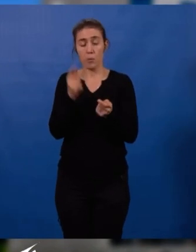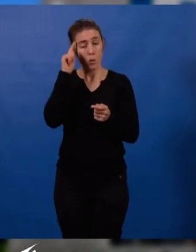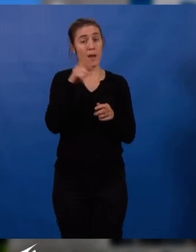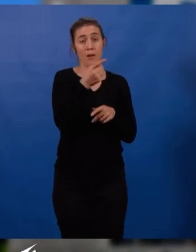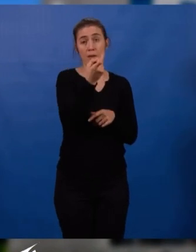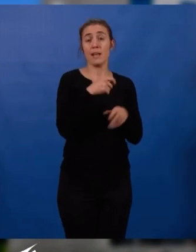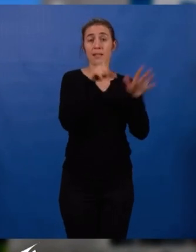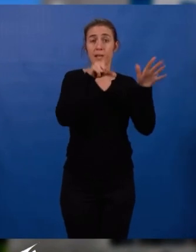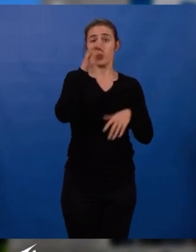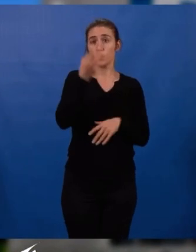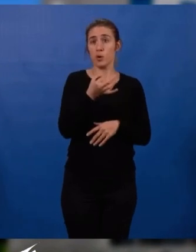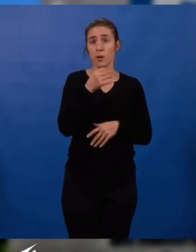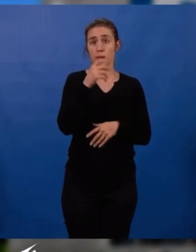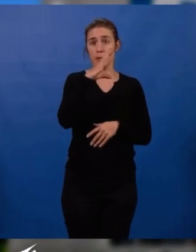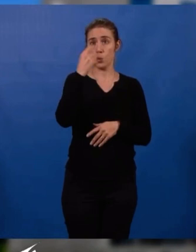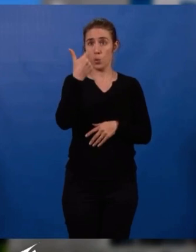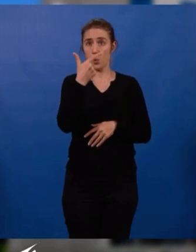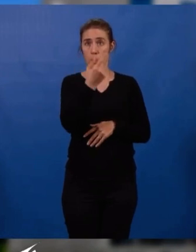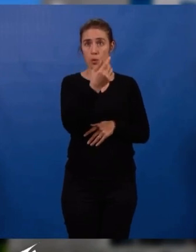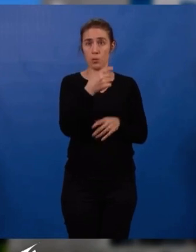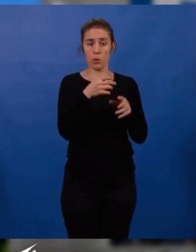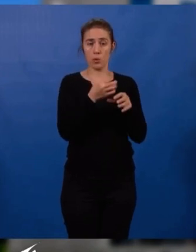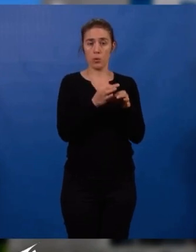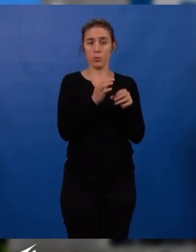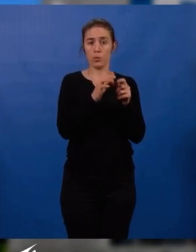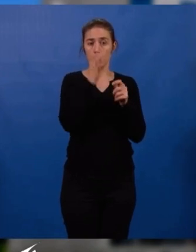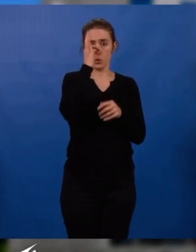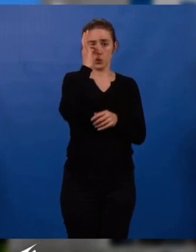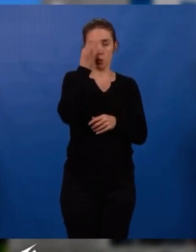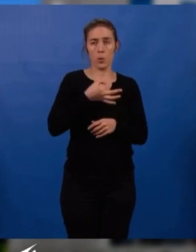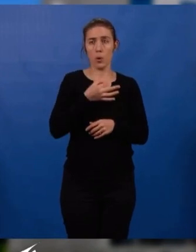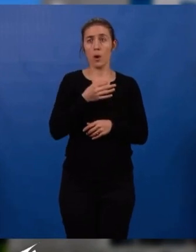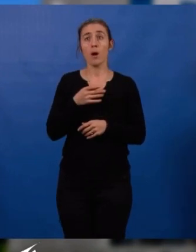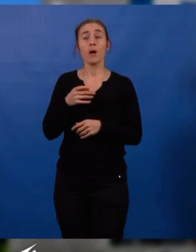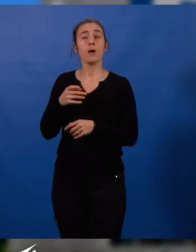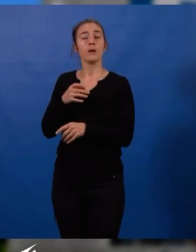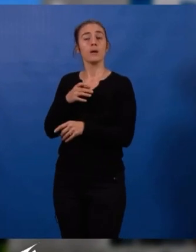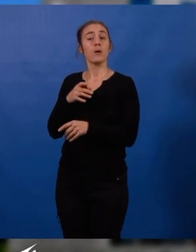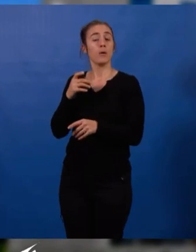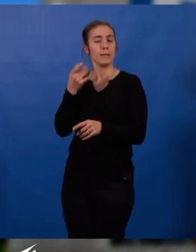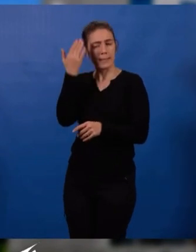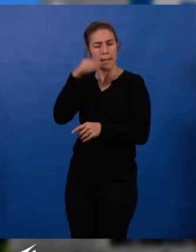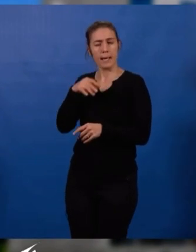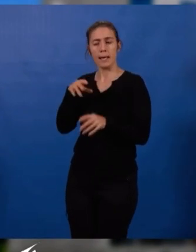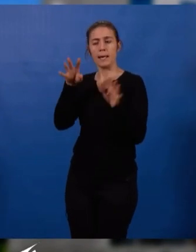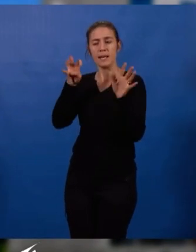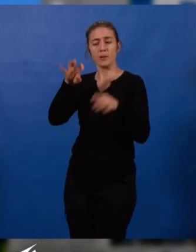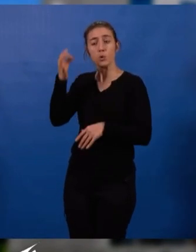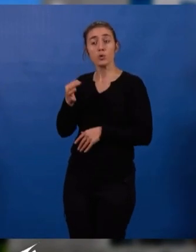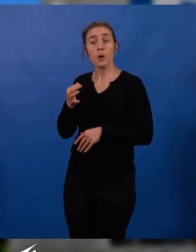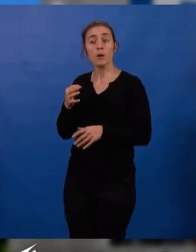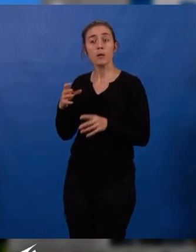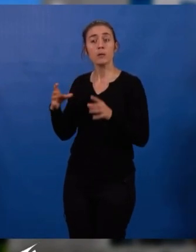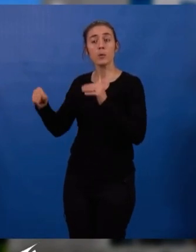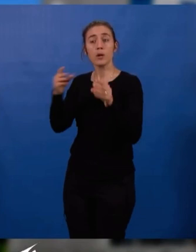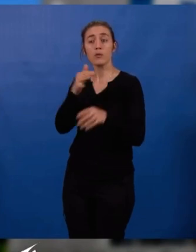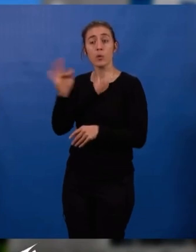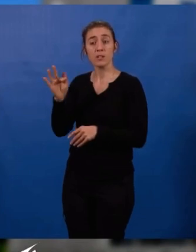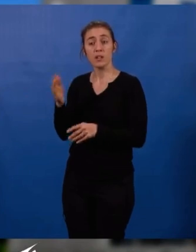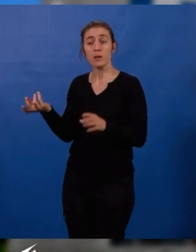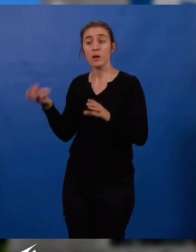carbone nationale, au profit d'une minorité d'entre nous, car rappelons-le, 90% des Français ne prennent jamais ou occasionnellement